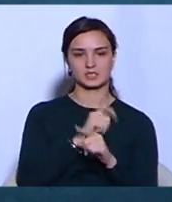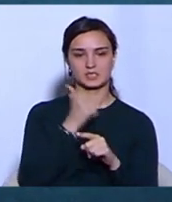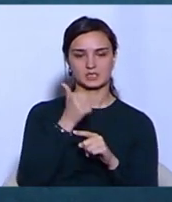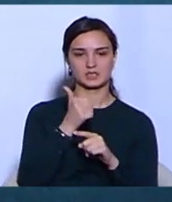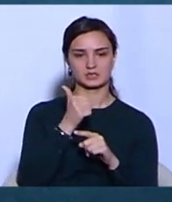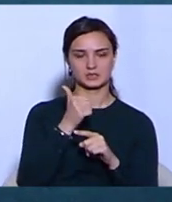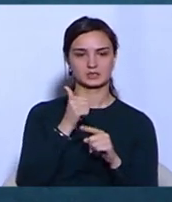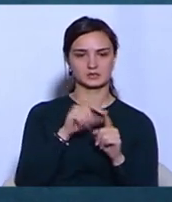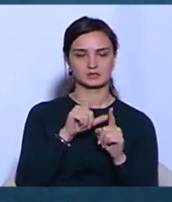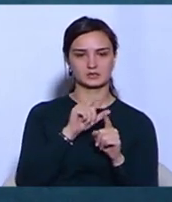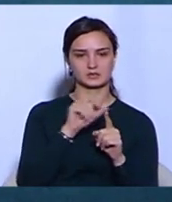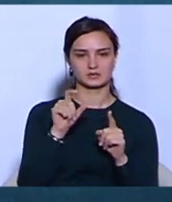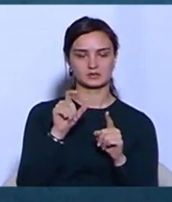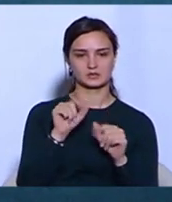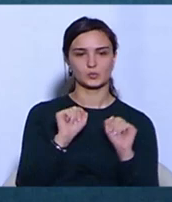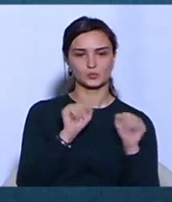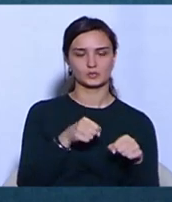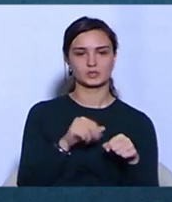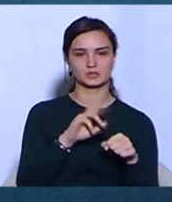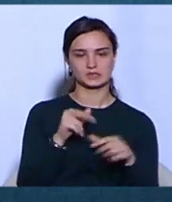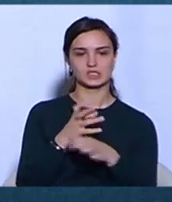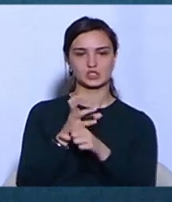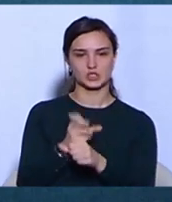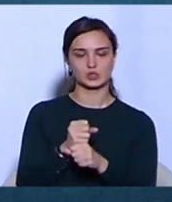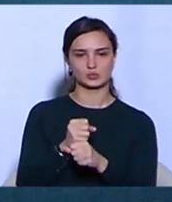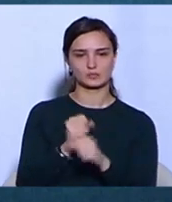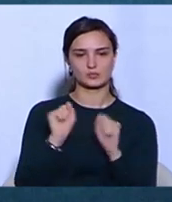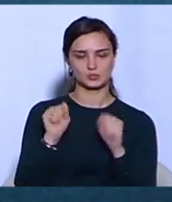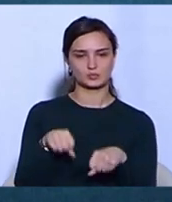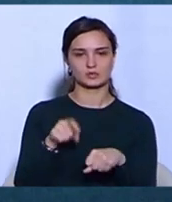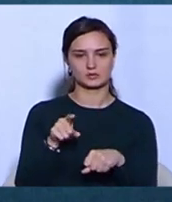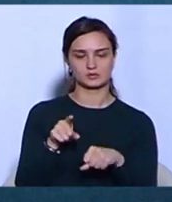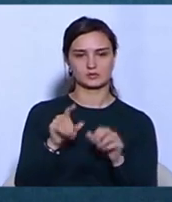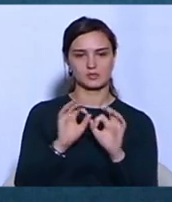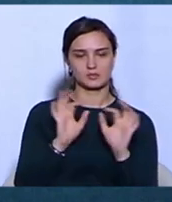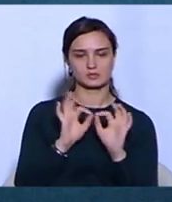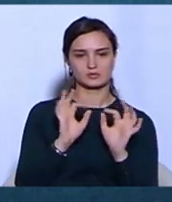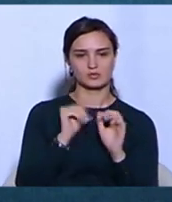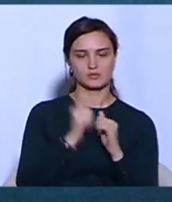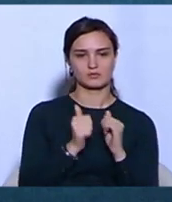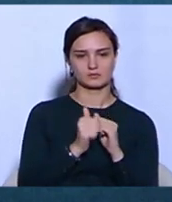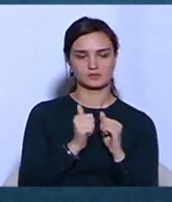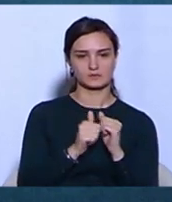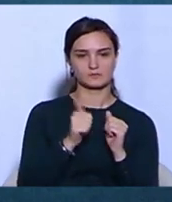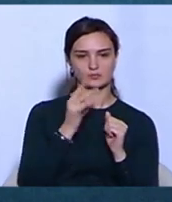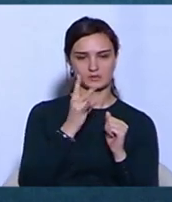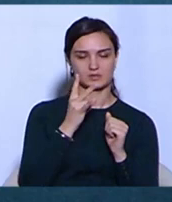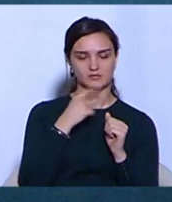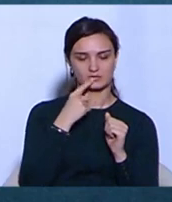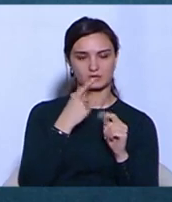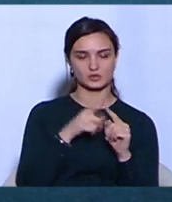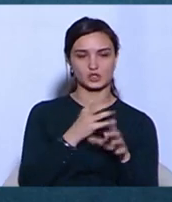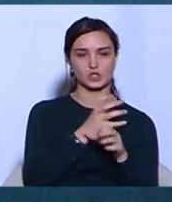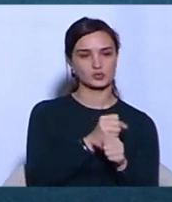კარგად ჟღერს უნარიც და შეზღუდვაც უნარიც და ლაპარაკი იმაზე რომ ყოველთვის აქცენტები უნდა გაკეთდეს